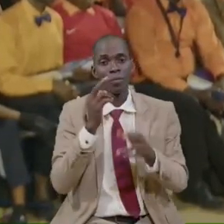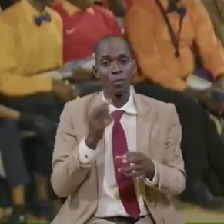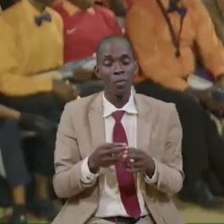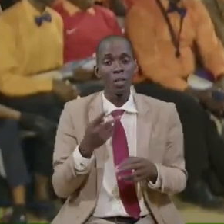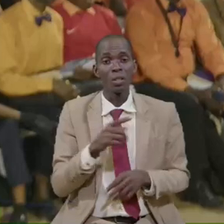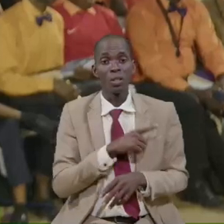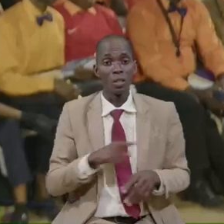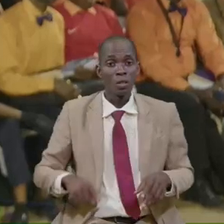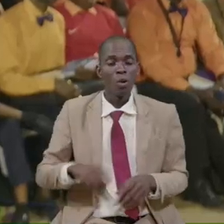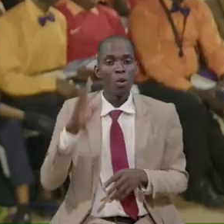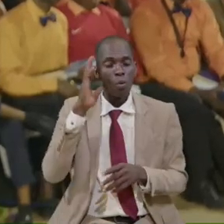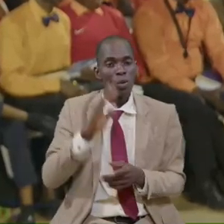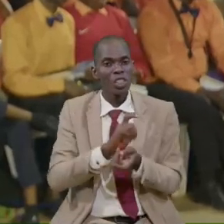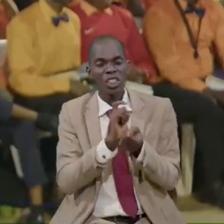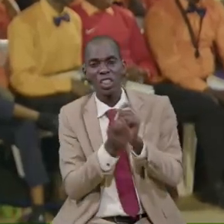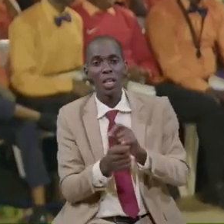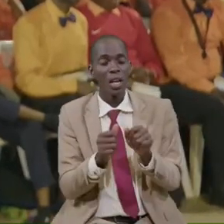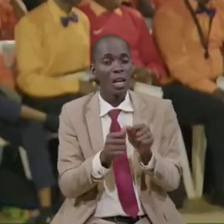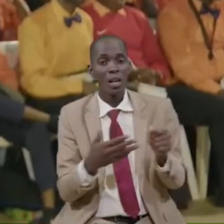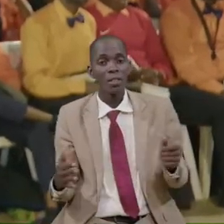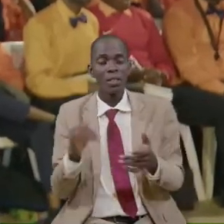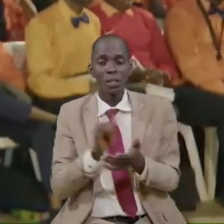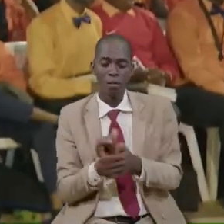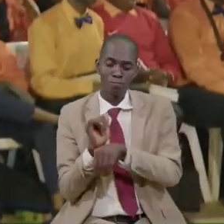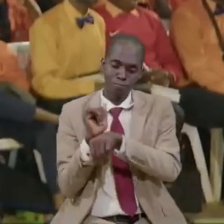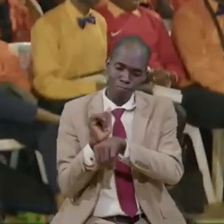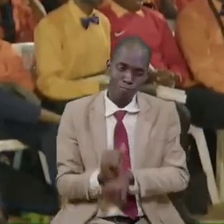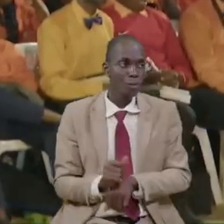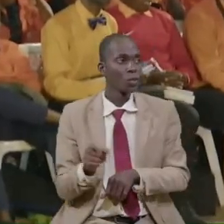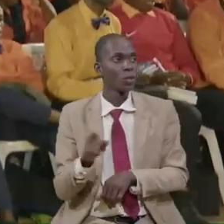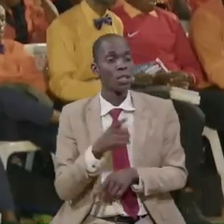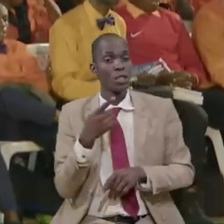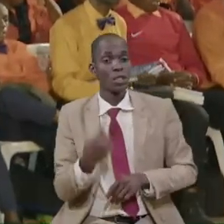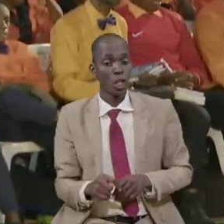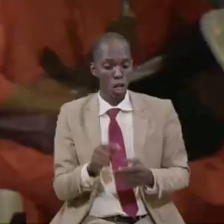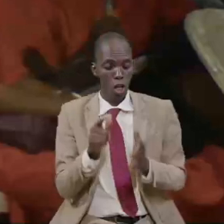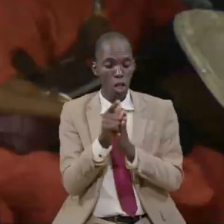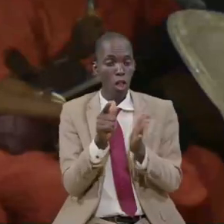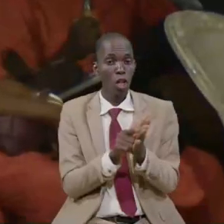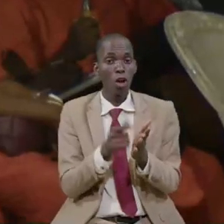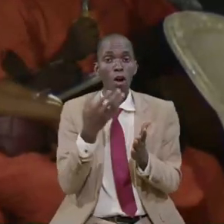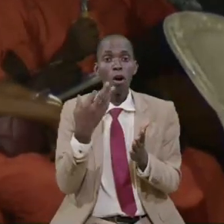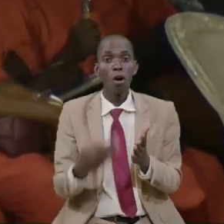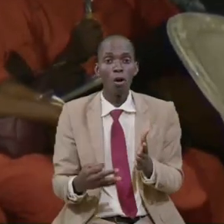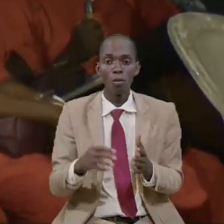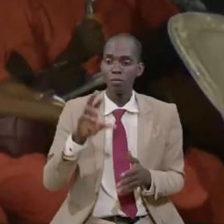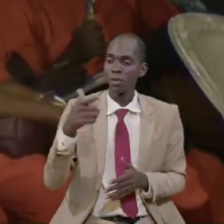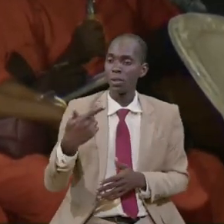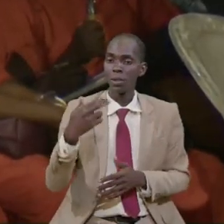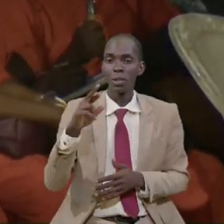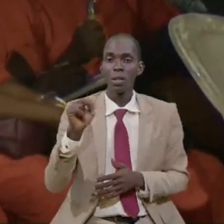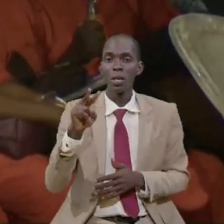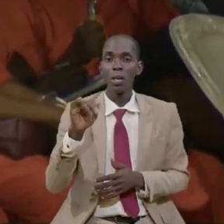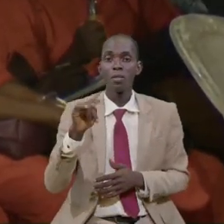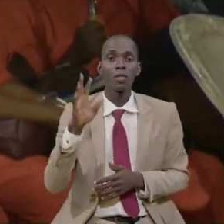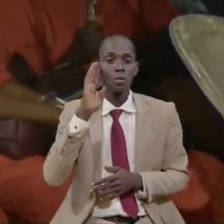Le Seigneur va changer tout ce qui va vous empêcher. La loi de la gravité sera